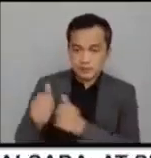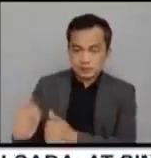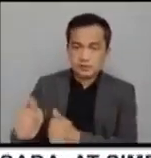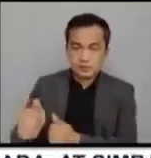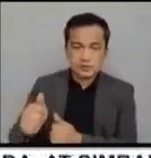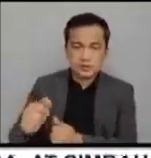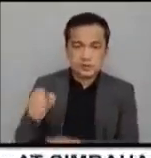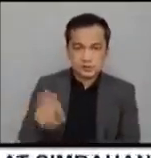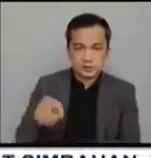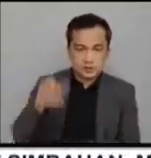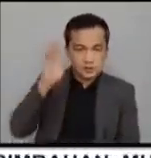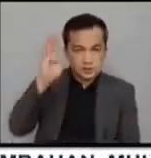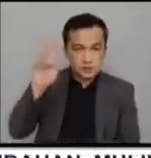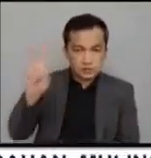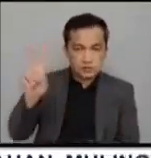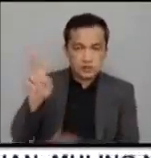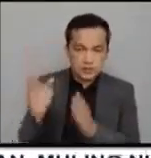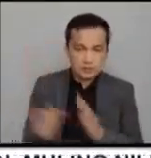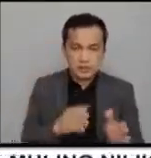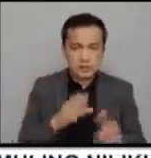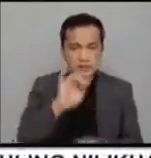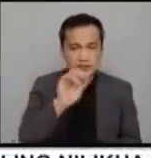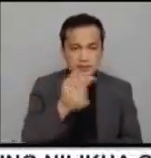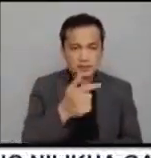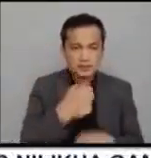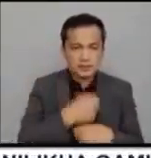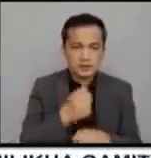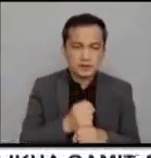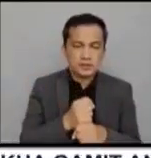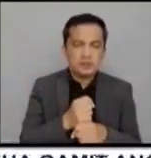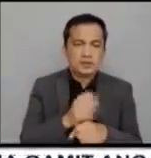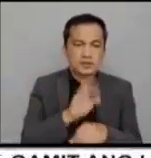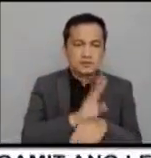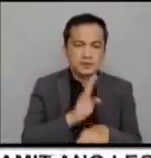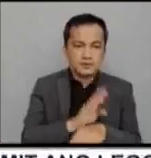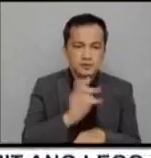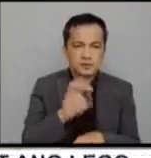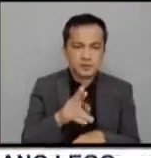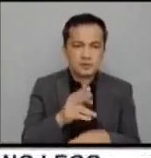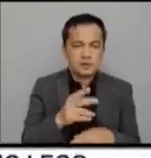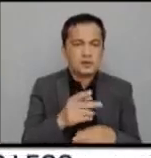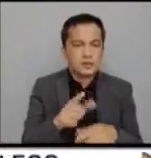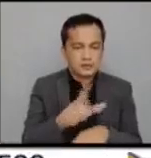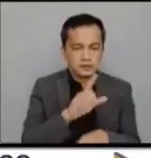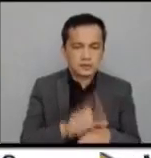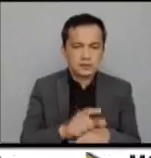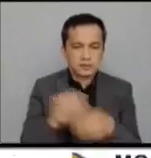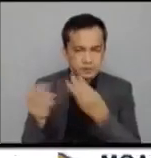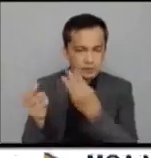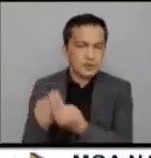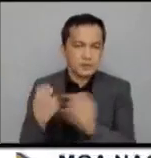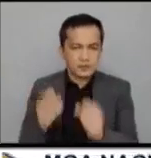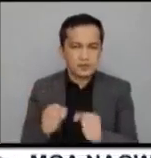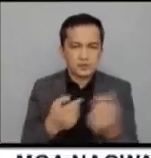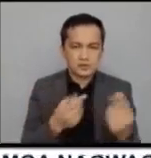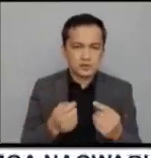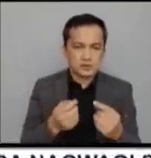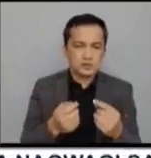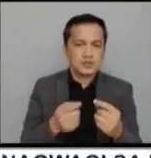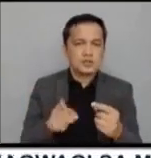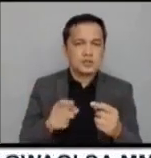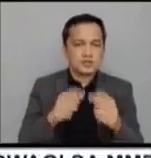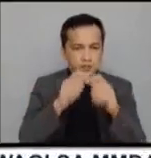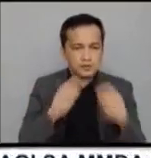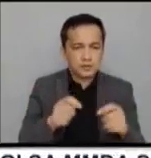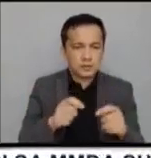Jr. ay plano rin ni Katapang na gawing commercial area ang Bucor property sa Muntinlupa. Maaari anya itong gawing terminal ng pagkain para makalikom ng